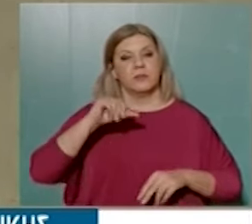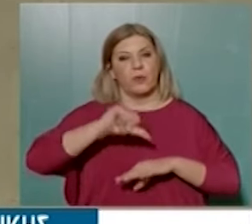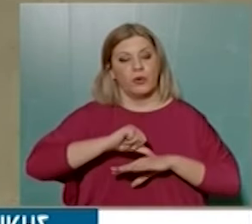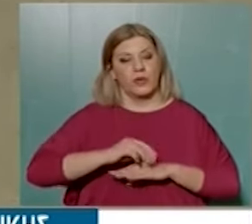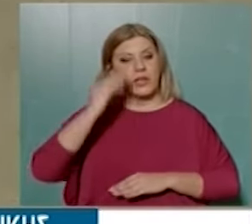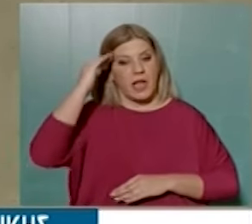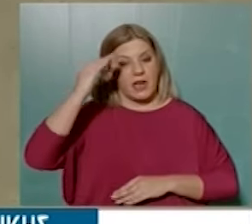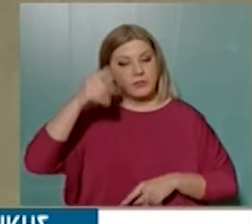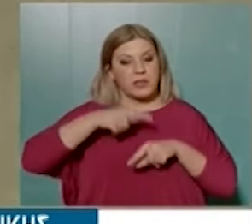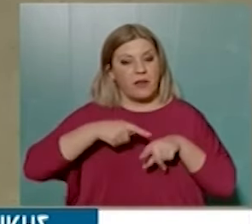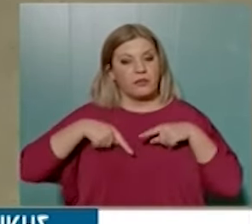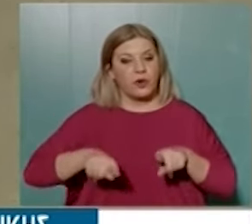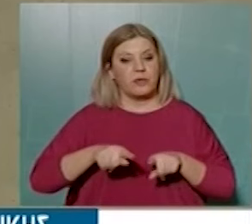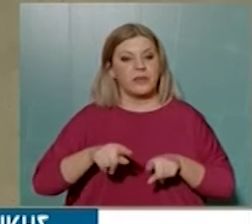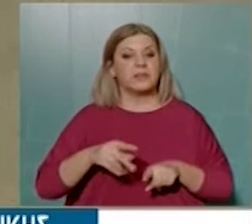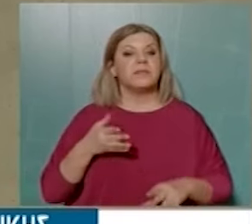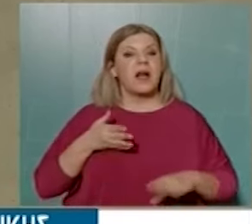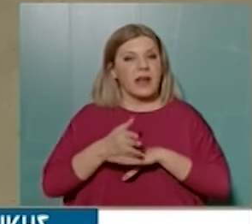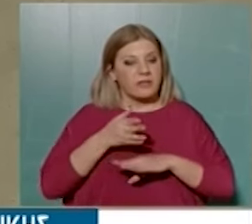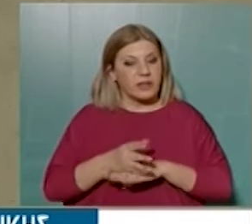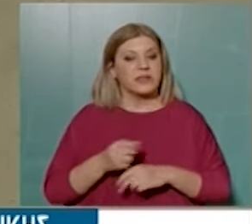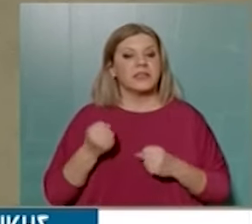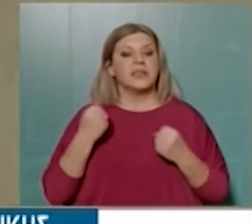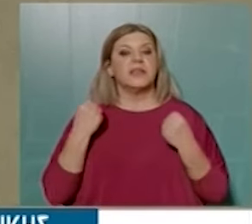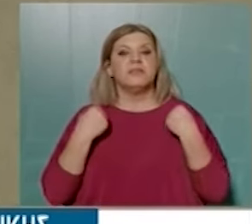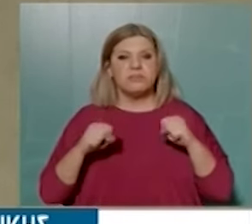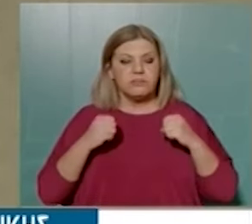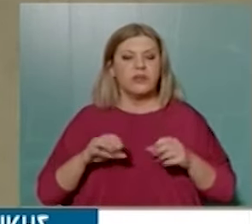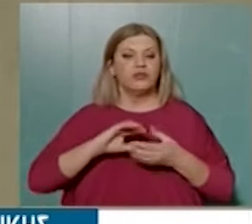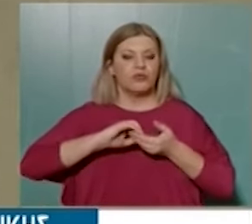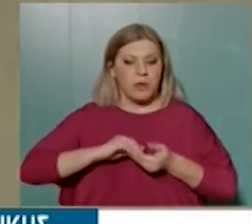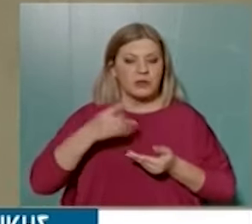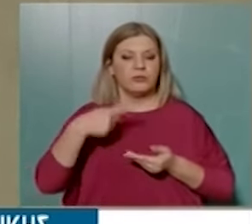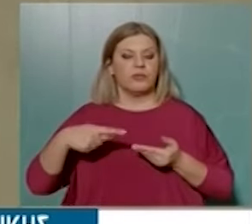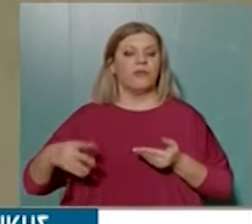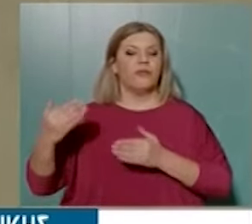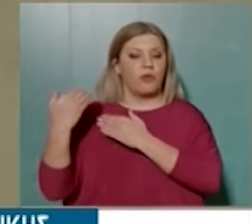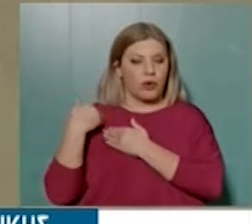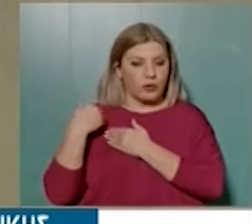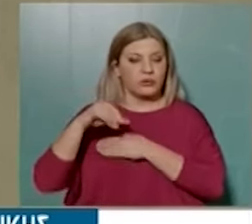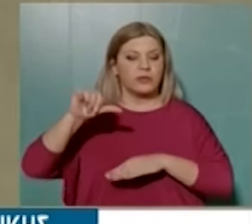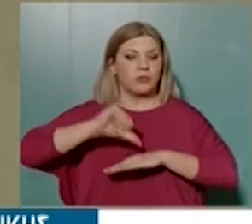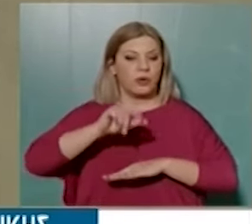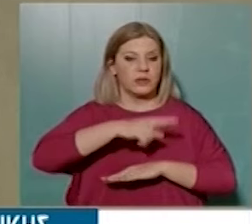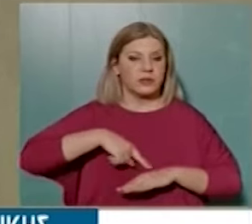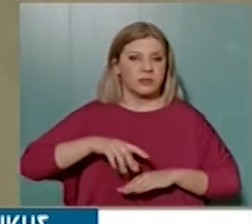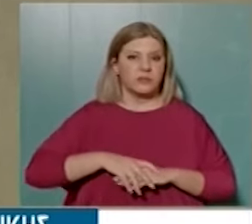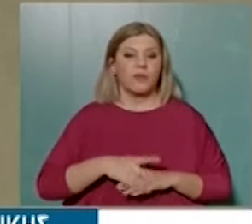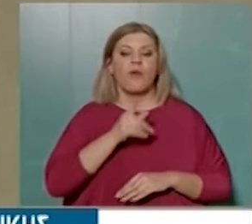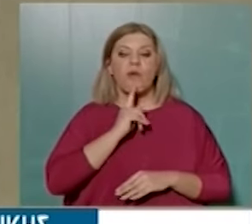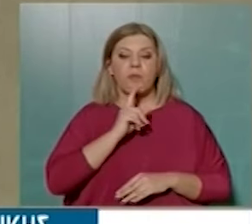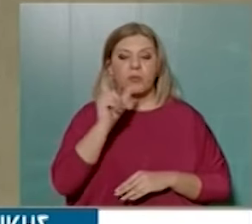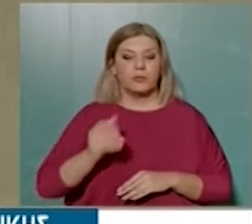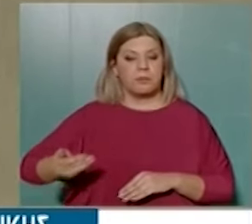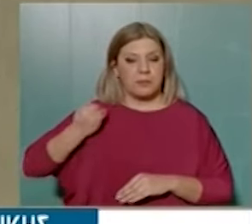χαιρετίζουμε ταυτόχρονα τις όποιες παρεμβάσεις κινητοποιήσεις σωματείων φορέων της πόλης μας όπως